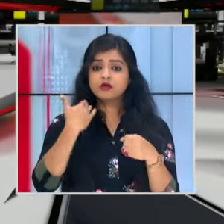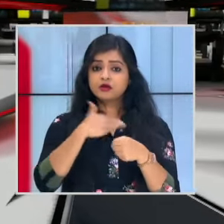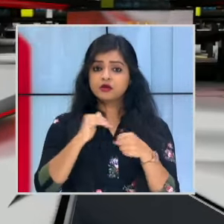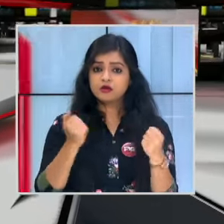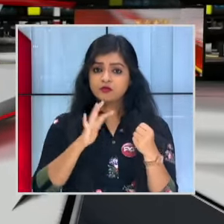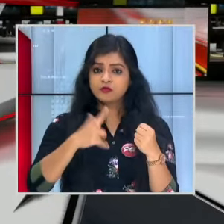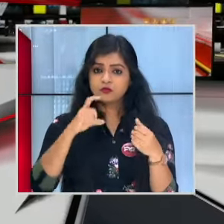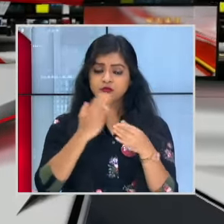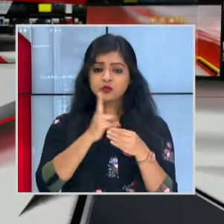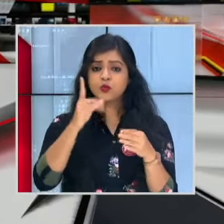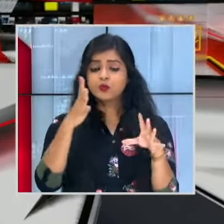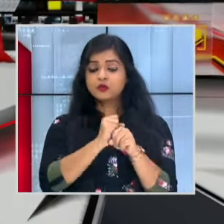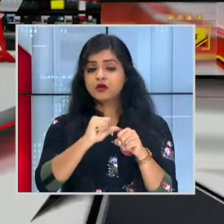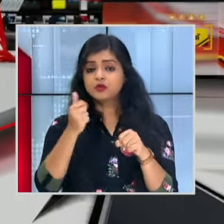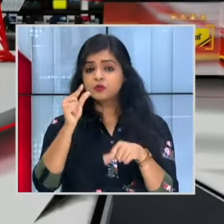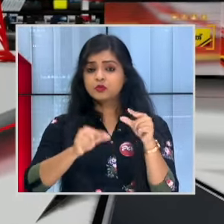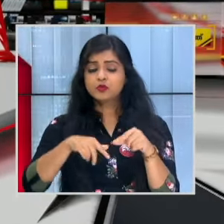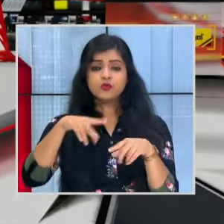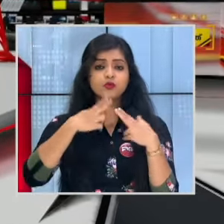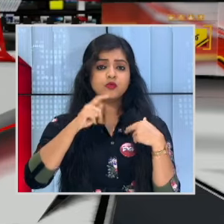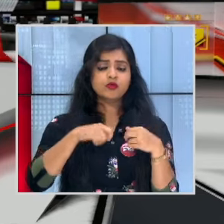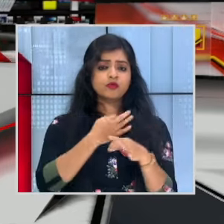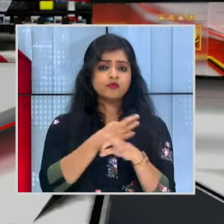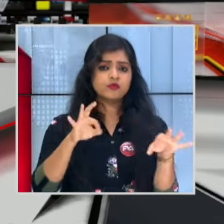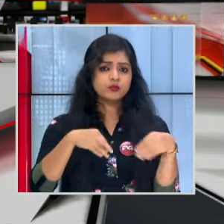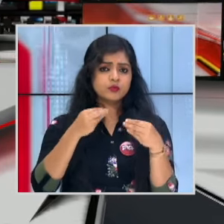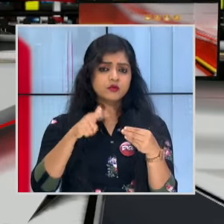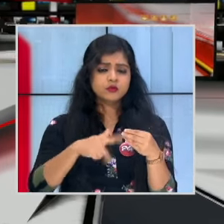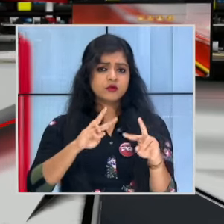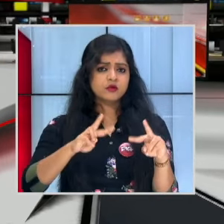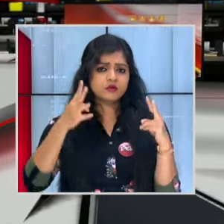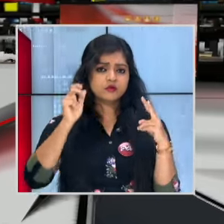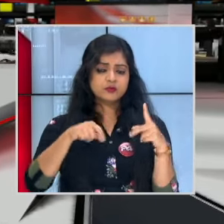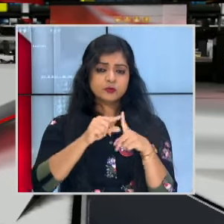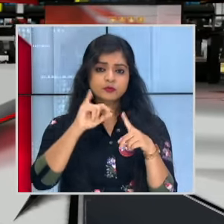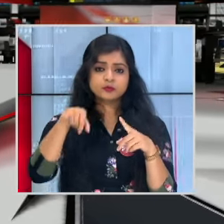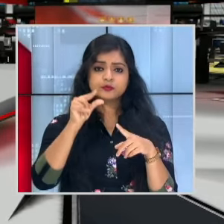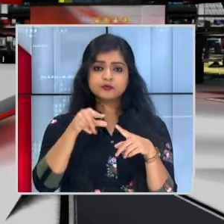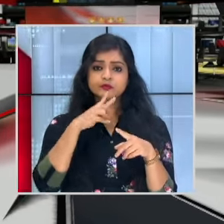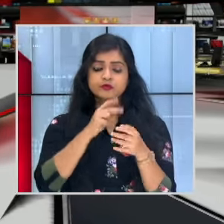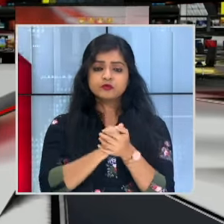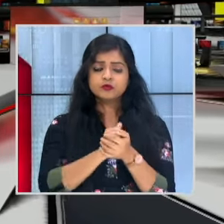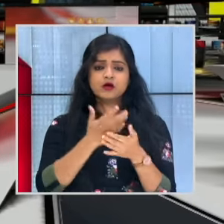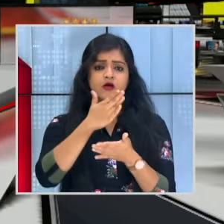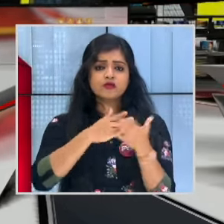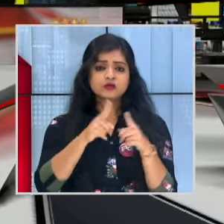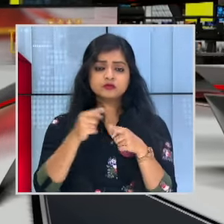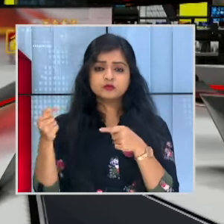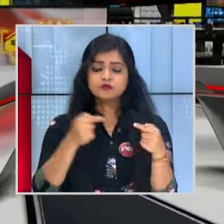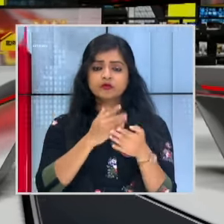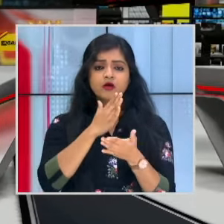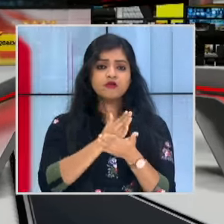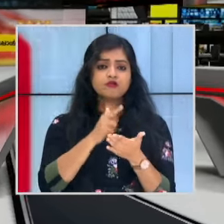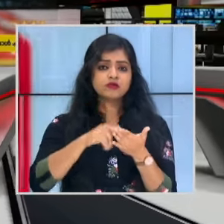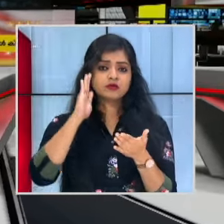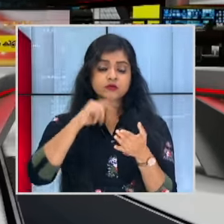ശ്രമിച്ചുവെന്ന കേസിൽ ഒരാൾ ഒഴികെയുള്ള പ്രതികളെ കോടതി വെറുതെ വിട്ടതിൽ അസ്വാഭാവികതയെന്ന് PJ. ഭാഗികമായി മാത്രമാണ് കോടതി വാദം കേട്ടത്.